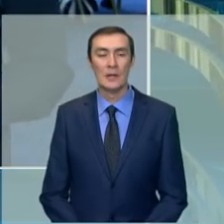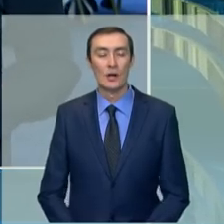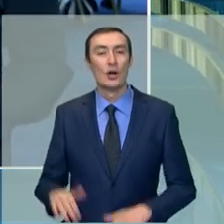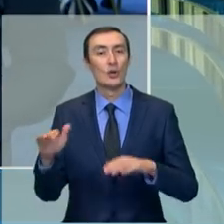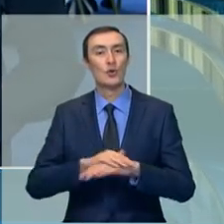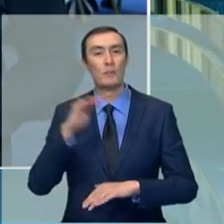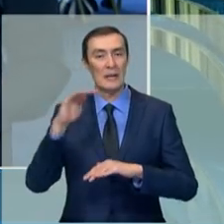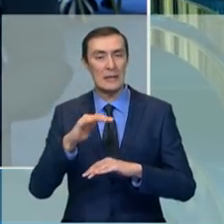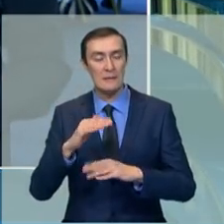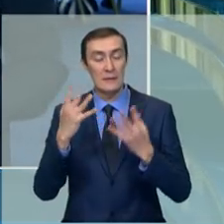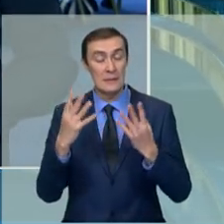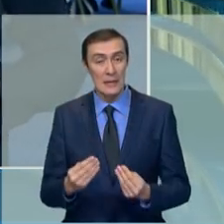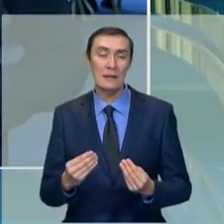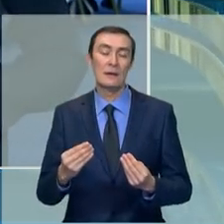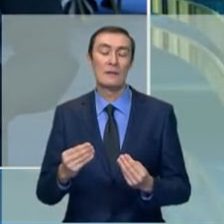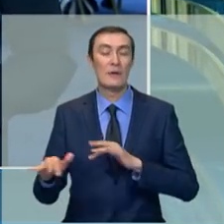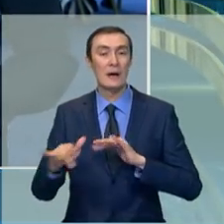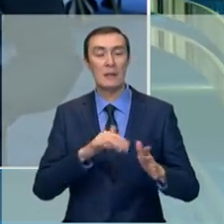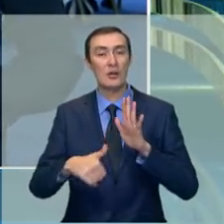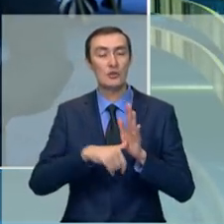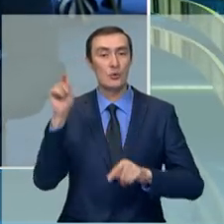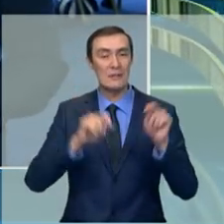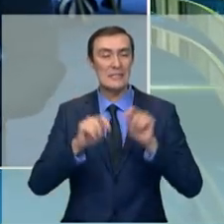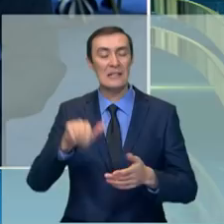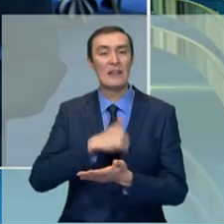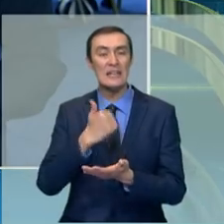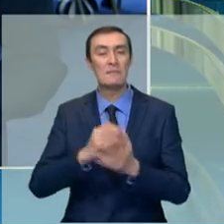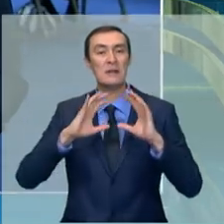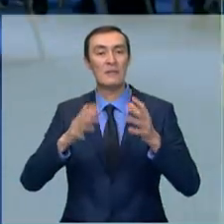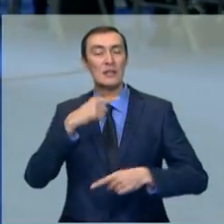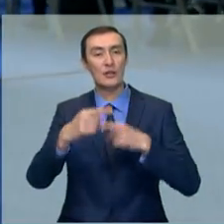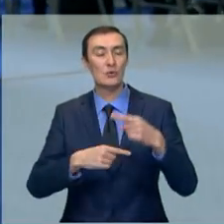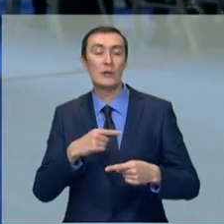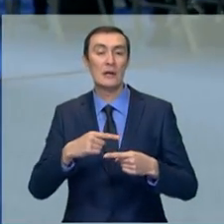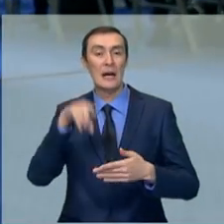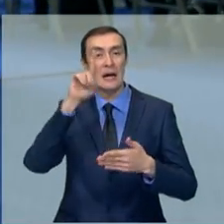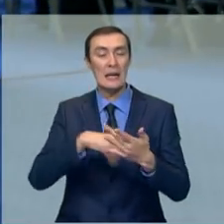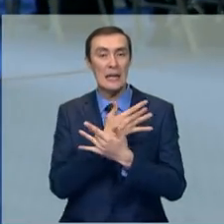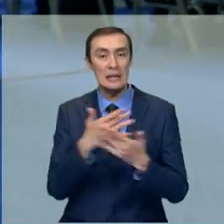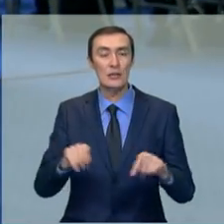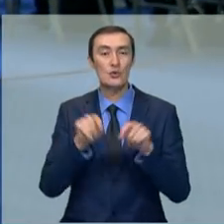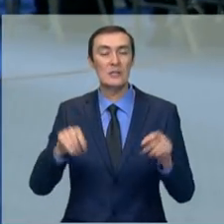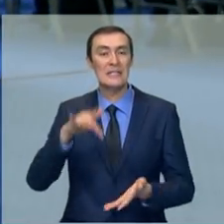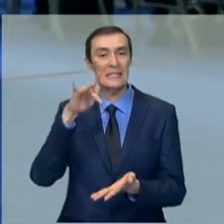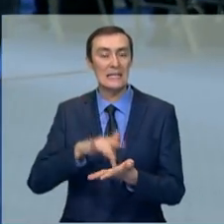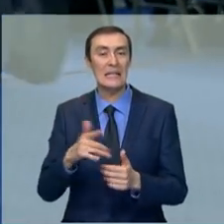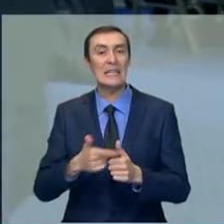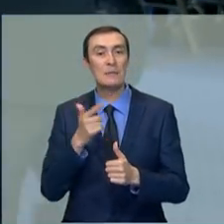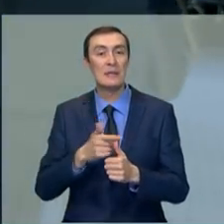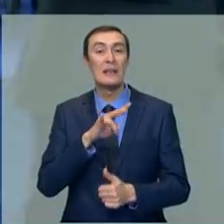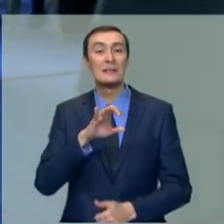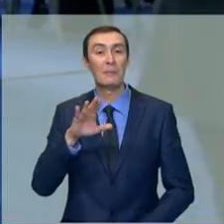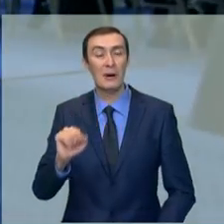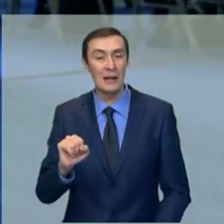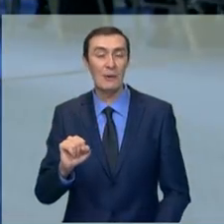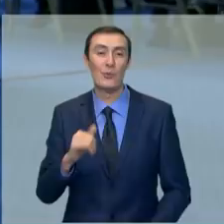Добрый день, Айгуль. Стало известно, что в рамках 6-го съезда лидеров мировых и традиционных религий создан центр имени Нурсултана